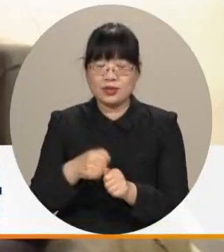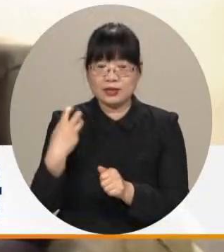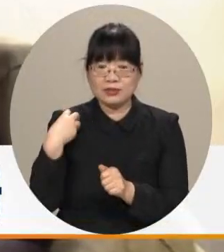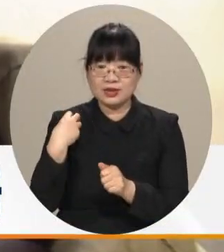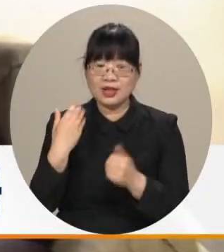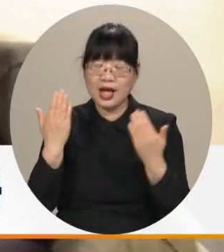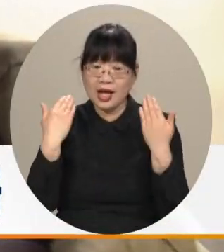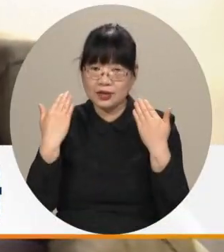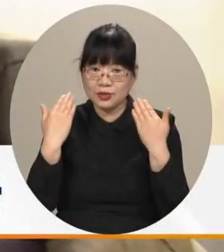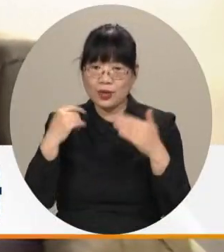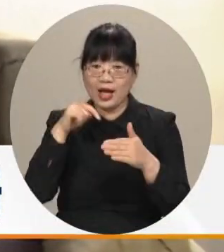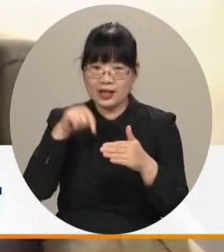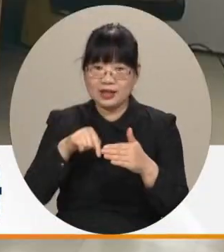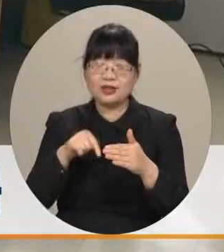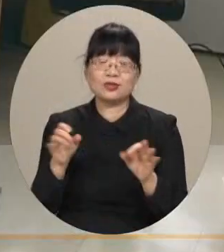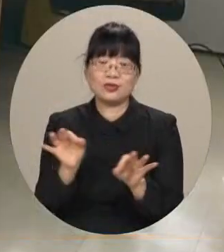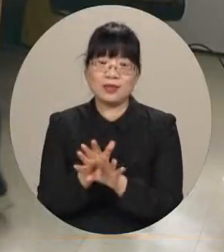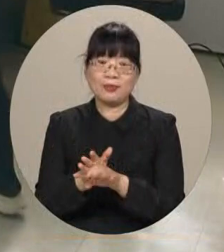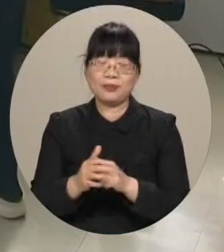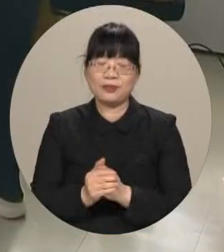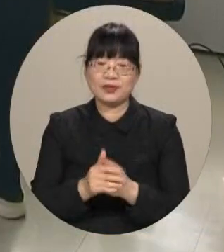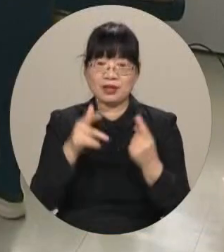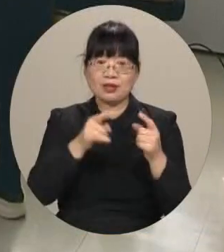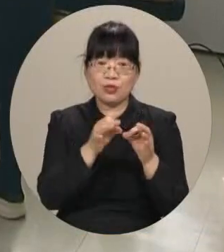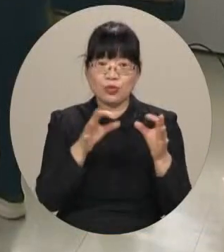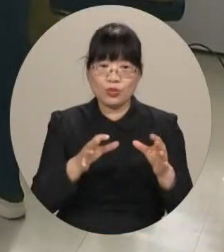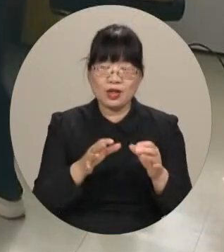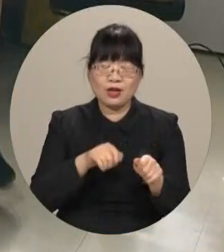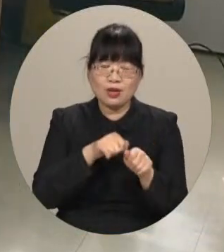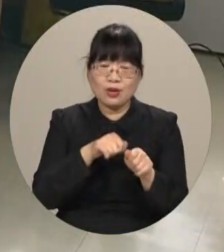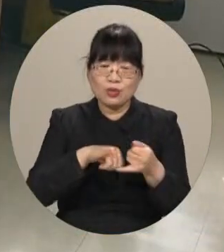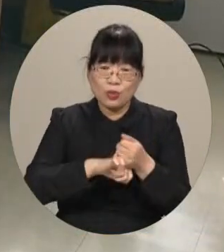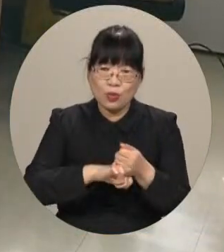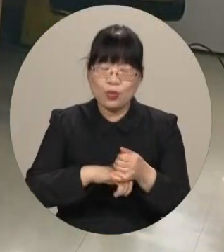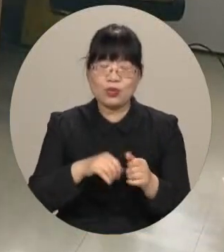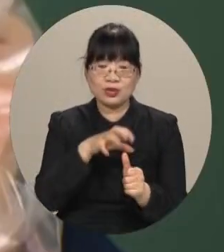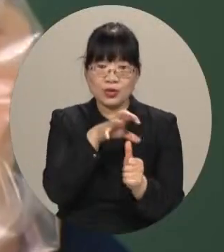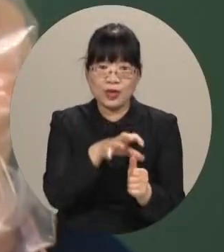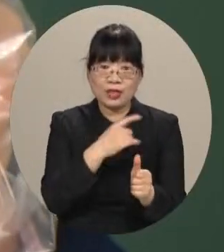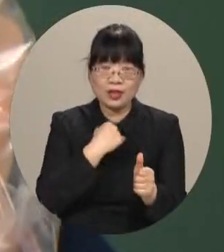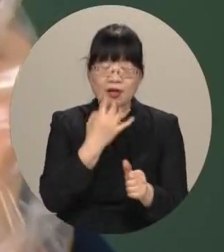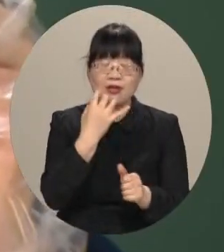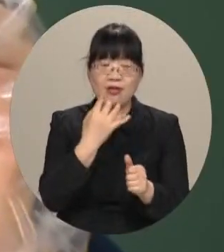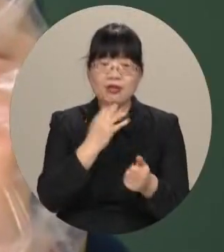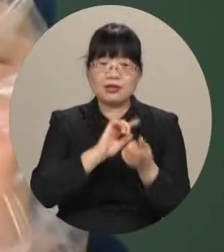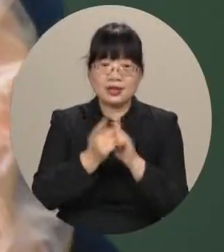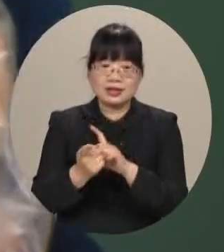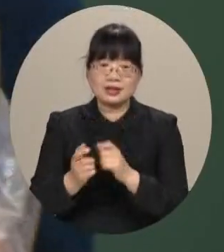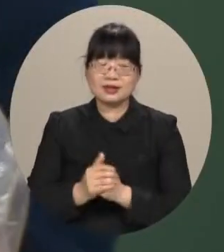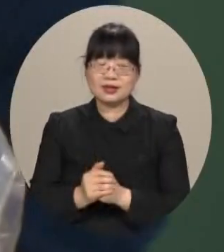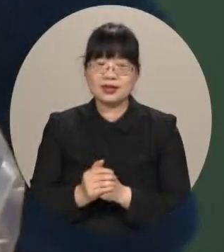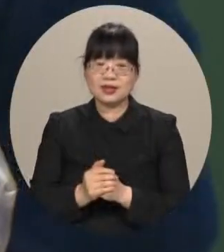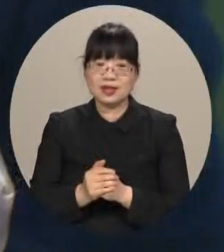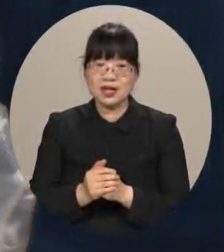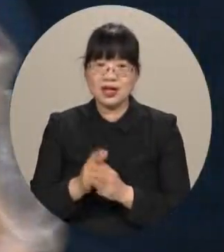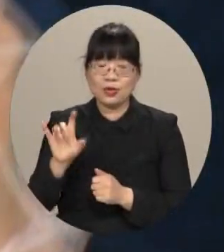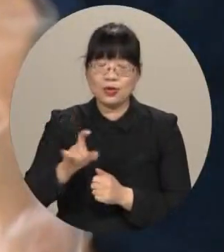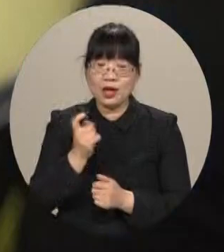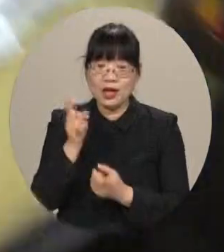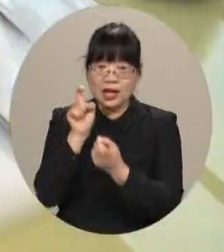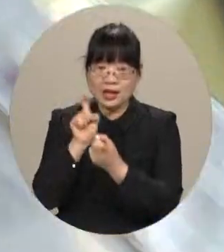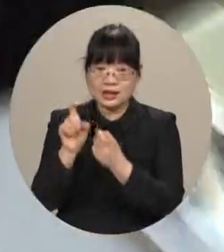의무는 학교에서도 사라집니다 일주일 동안 반드시 격리해야 했던 기존 지침 대신 확진된